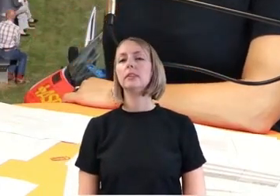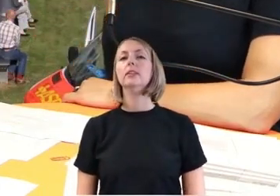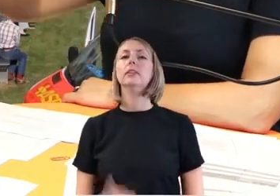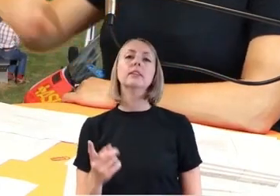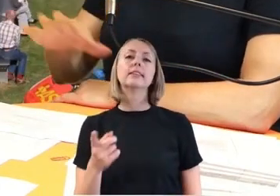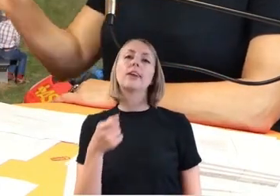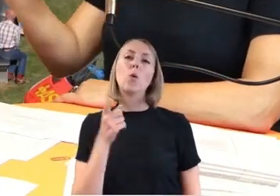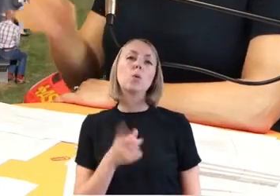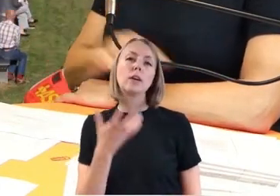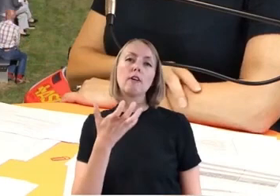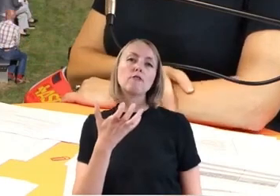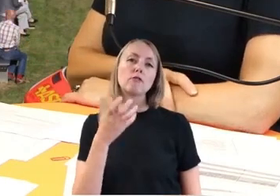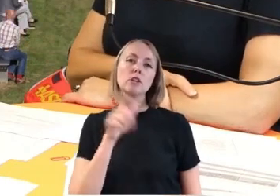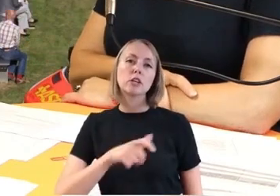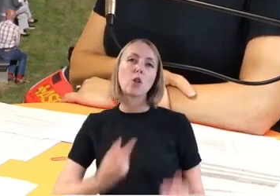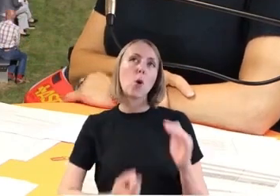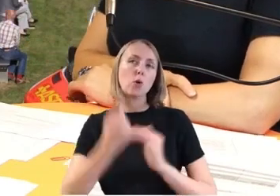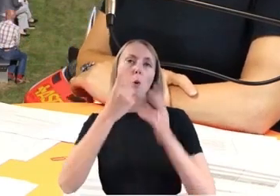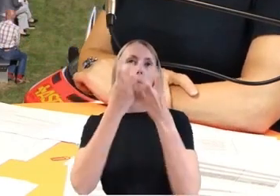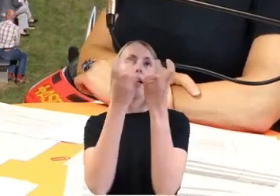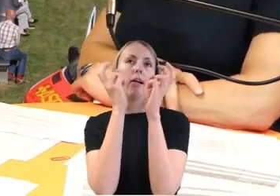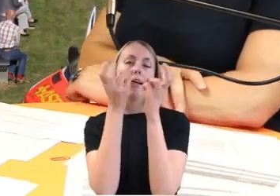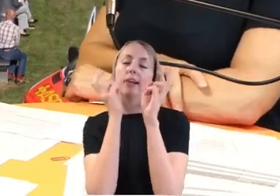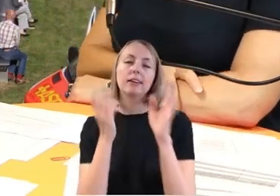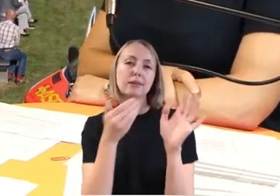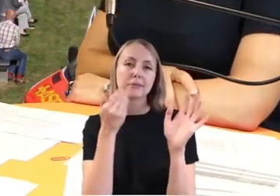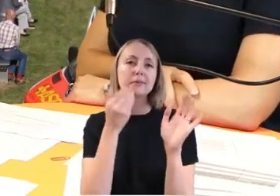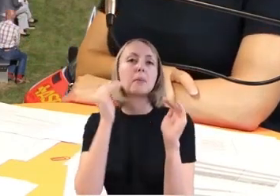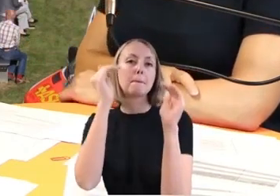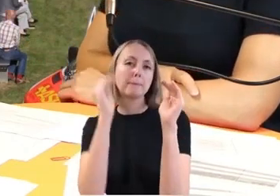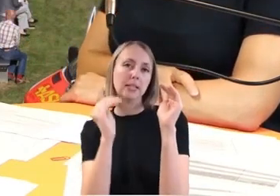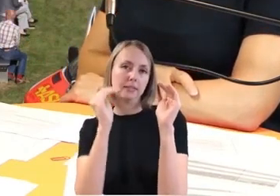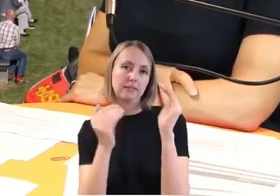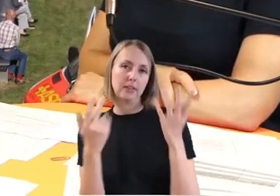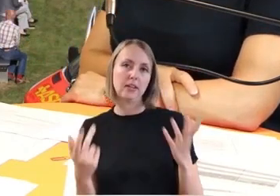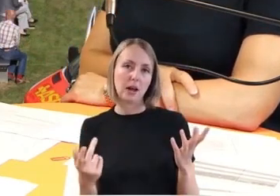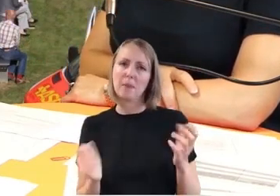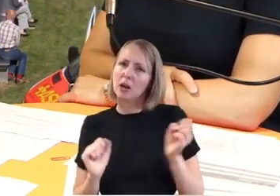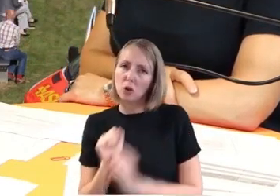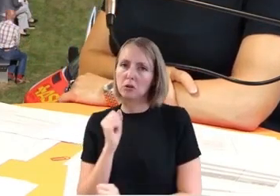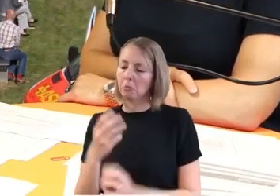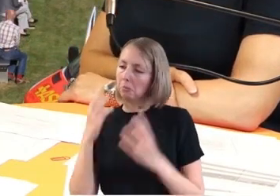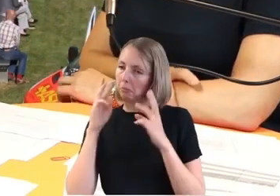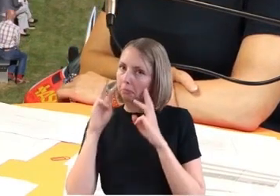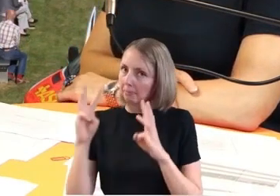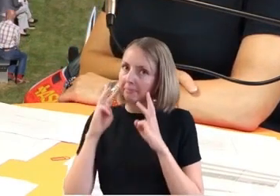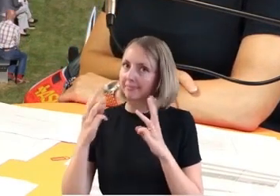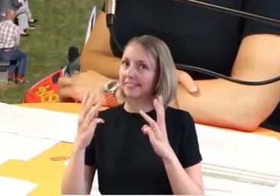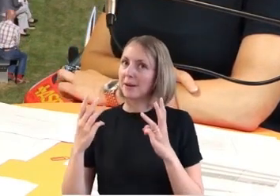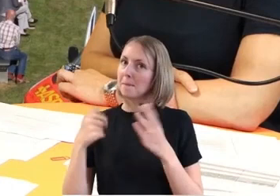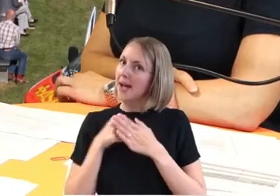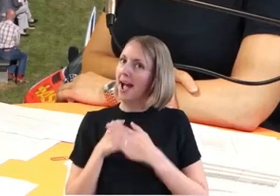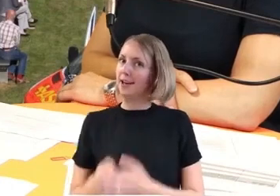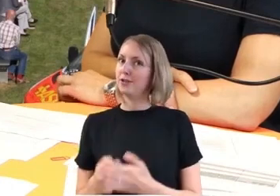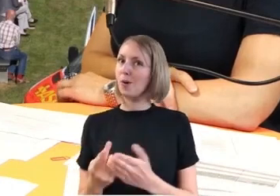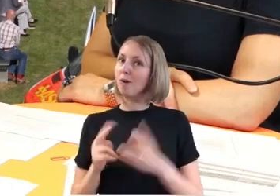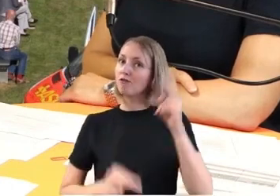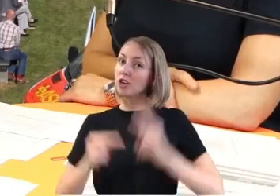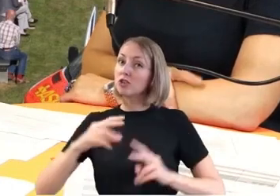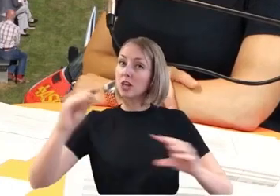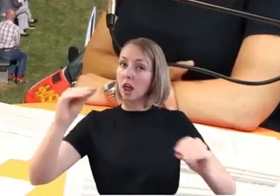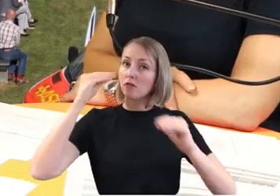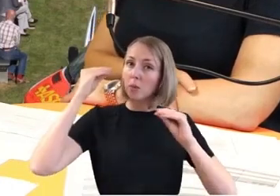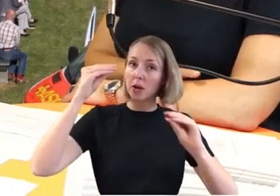bin ja gut aber tatsächlich war sehr beeindruckend viele informationen die dann zusammengefügt wie genau